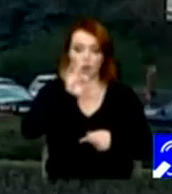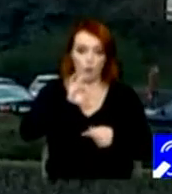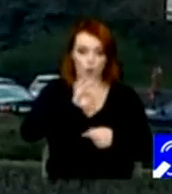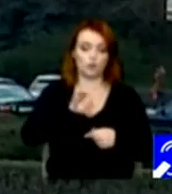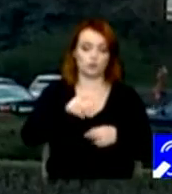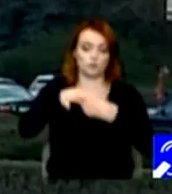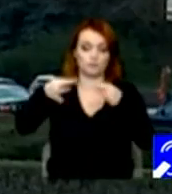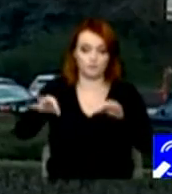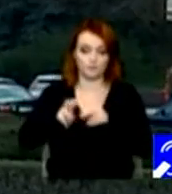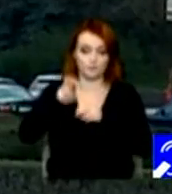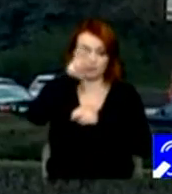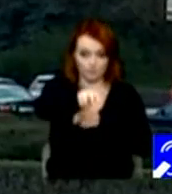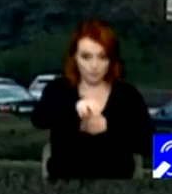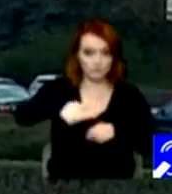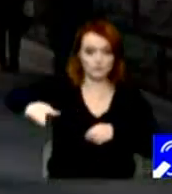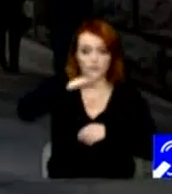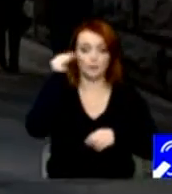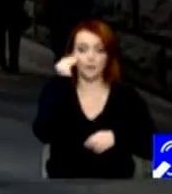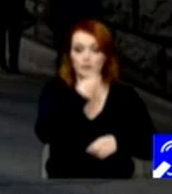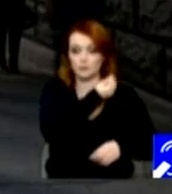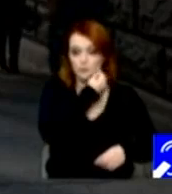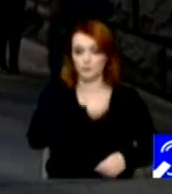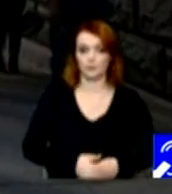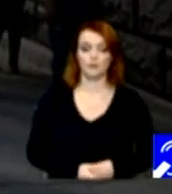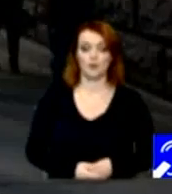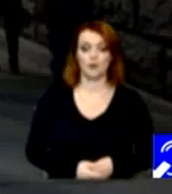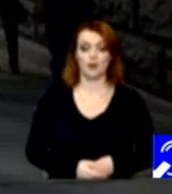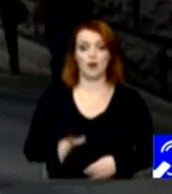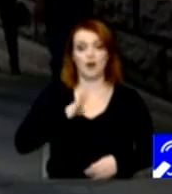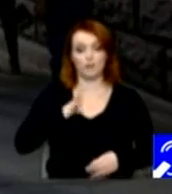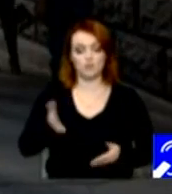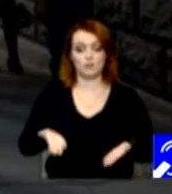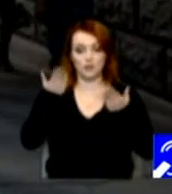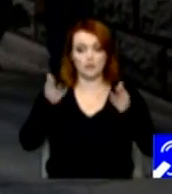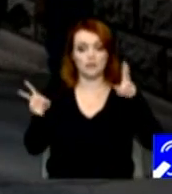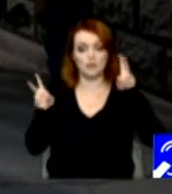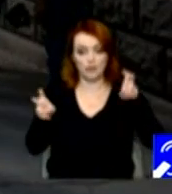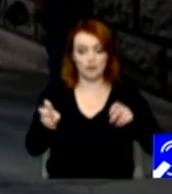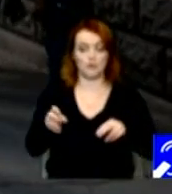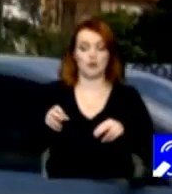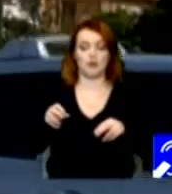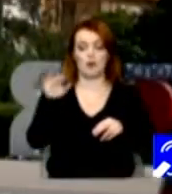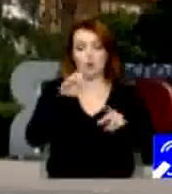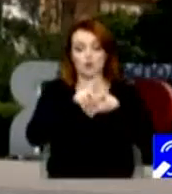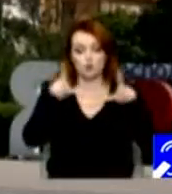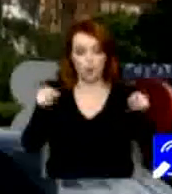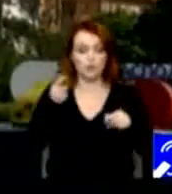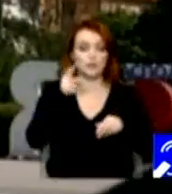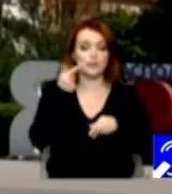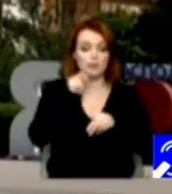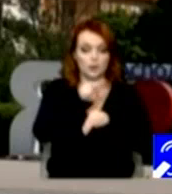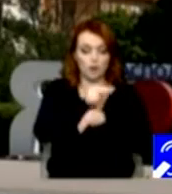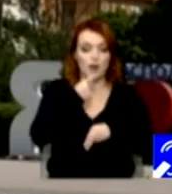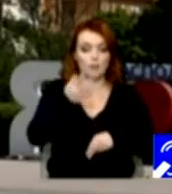de înmatriculare a celor de transport din stânga Nistrului a fost abordată și de mă dotării școlilor cu predare în limba română